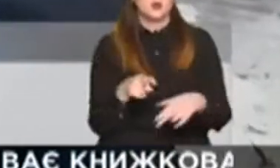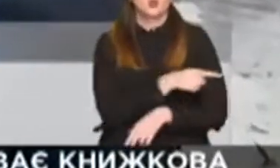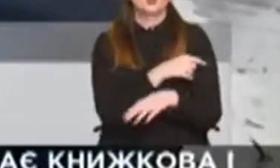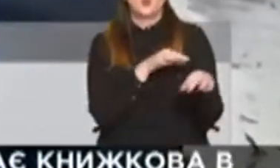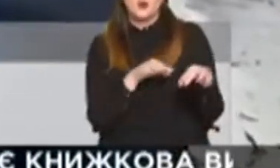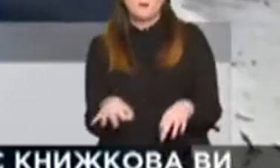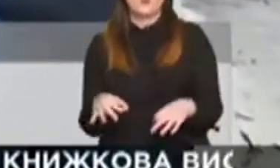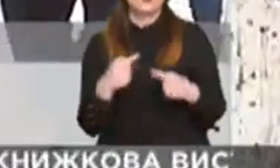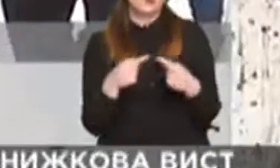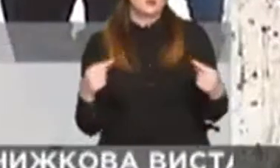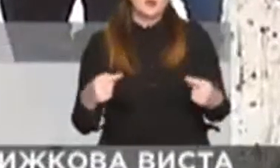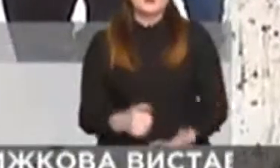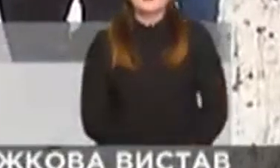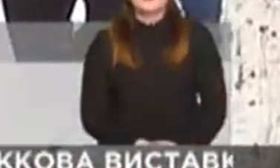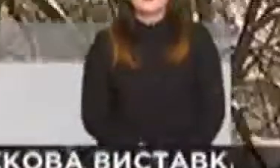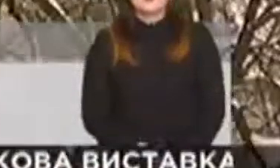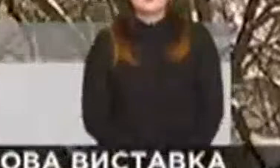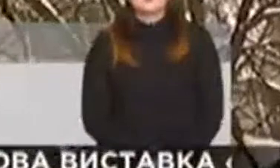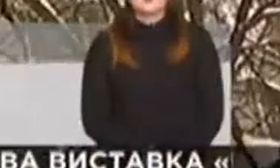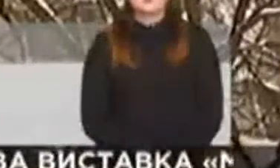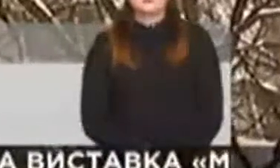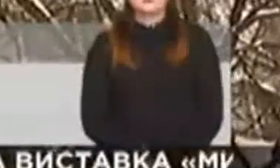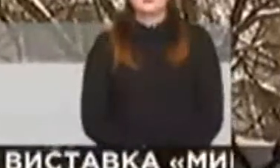Скора помощ таке.